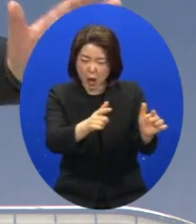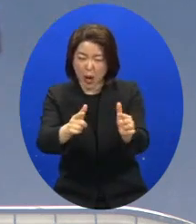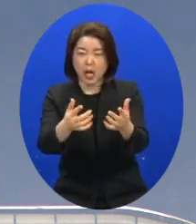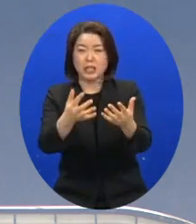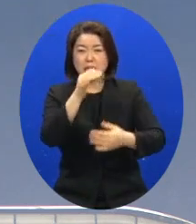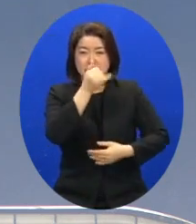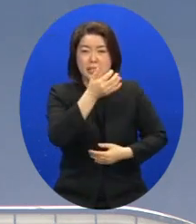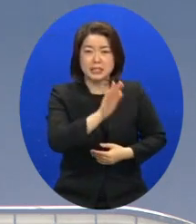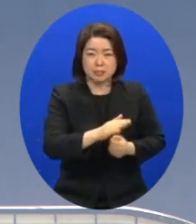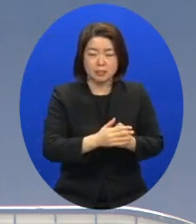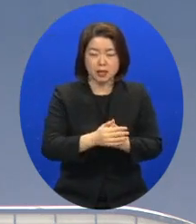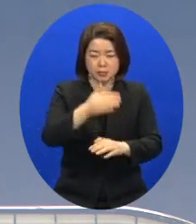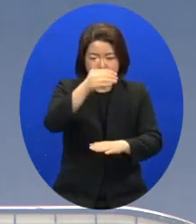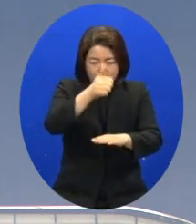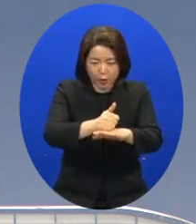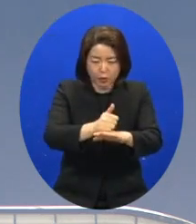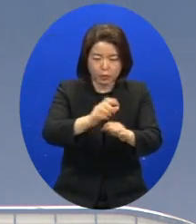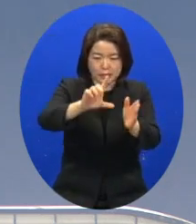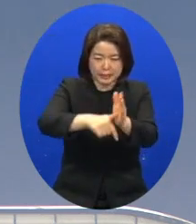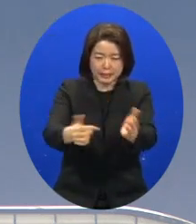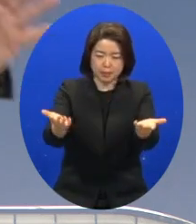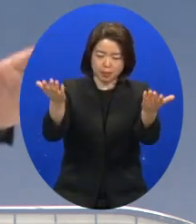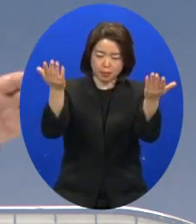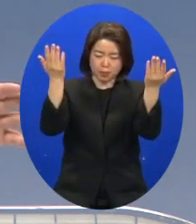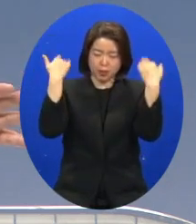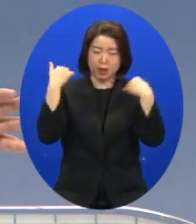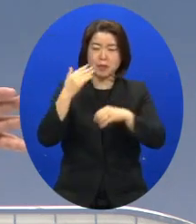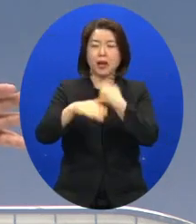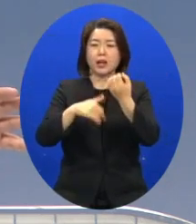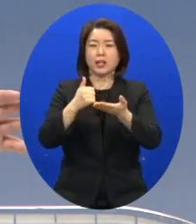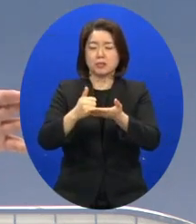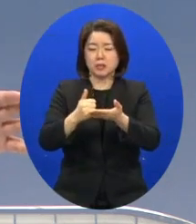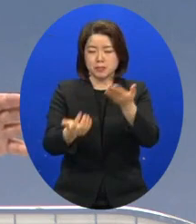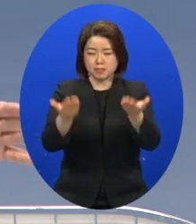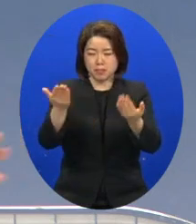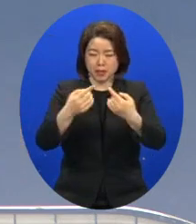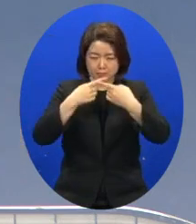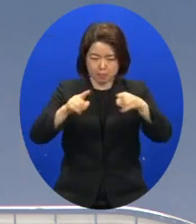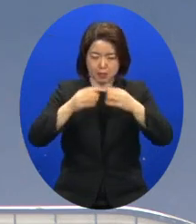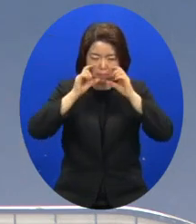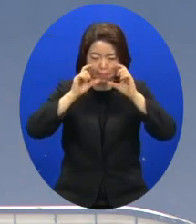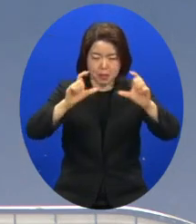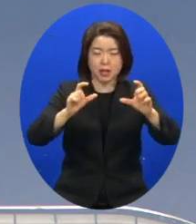결국 지나고 나면 하나님의 다 판정 내려 주십니다